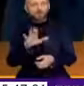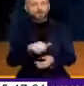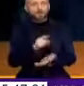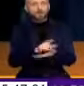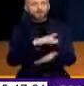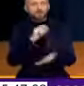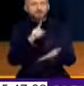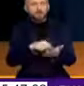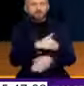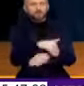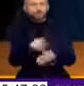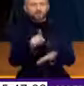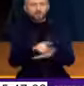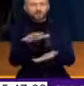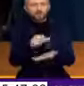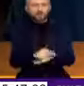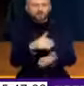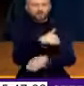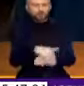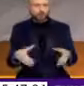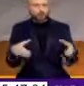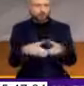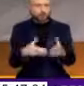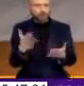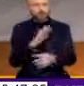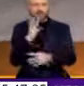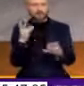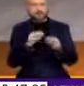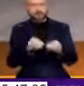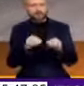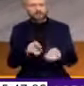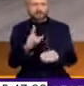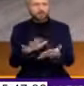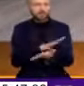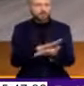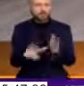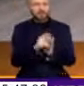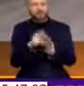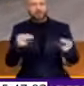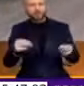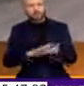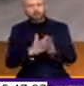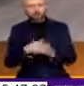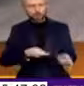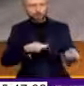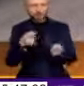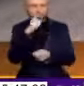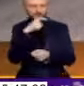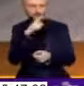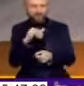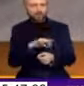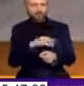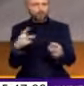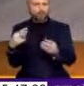бути питаннями вулиці, має займатися вуличний комітет. Які дерева там треба посадити, як прибирати, з ким укласти угоду по вивезенню сміття і